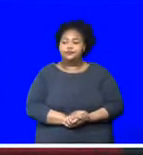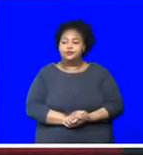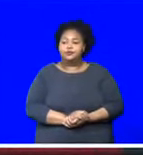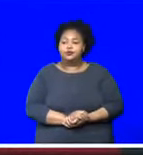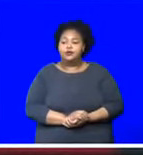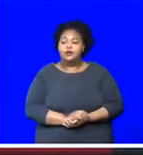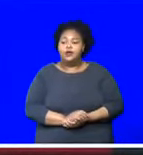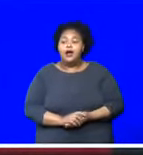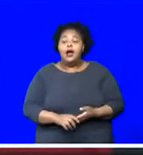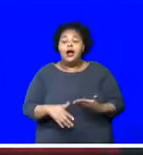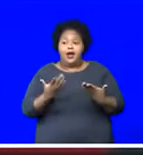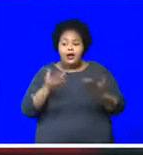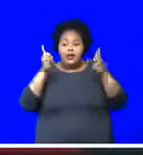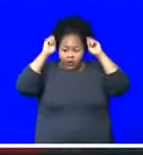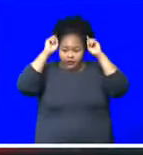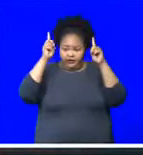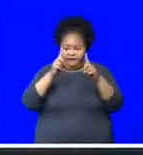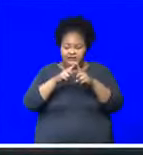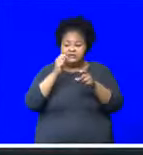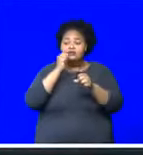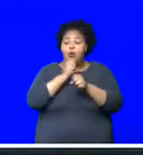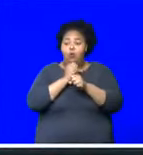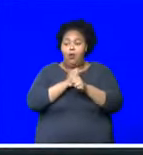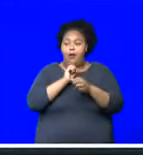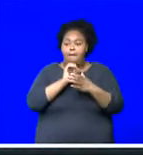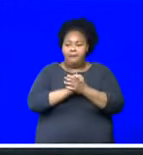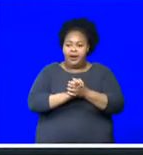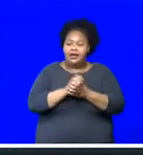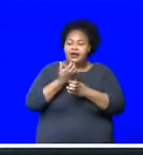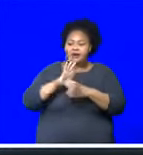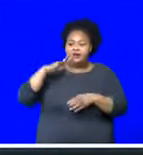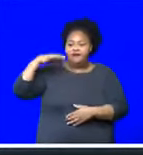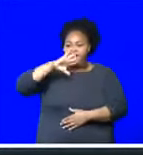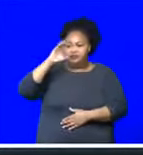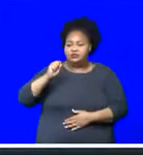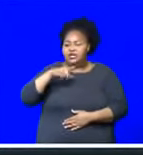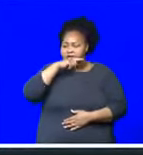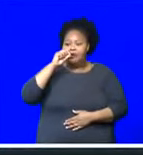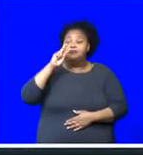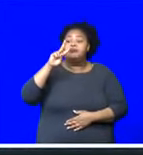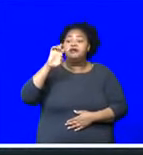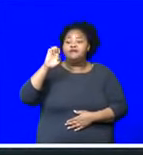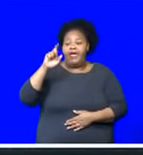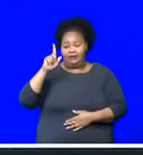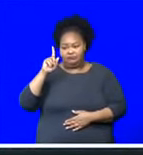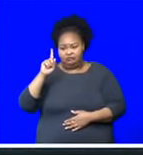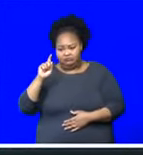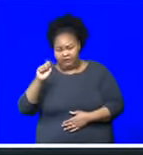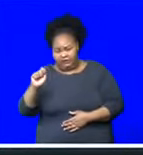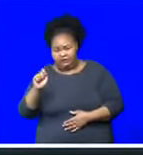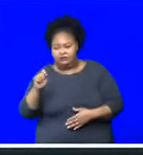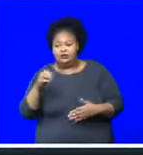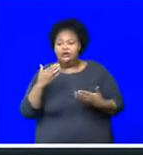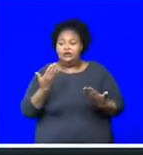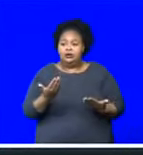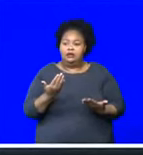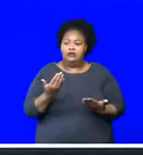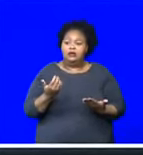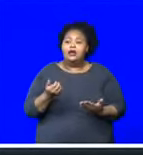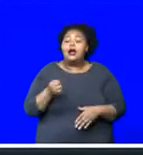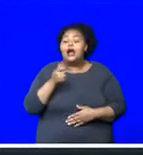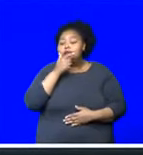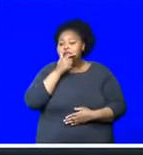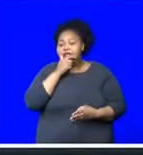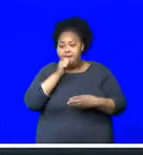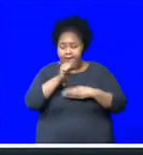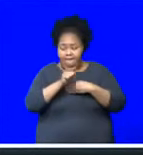ne-Vet University, bakwende nga-December, but thine si-discover last month lokuthi kwendeka ngalo